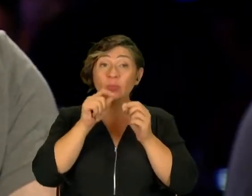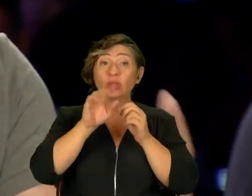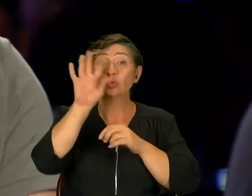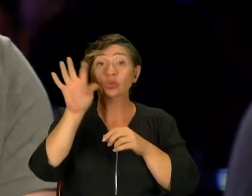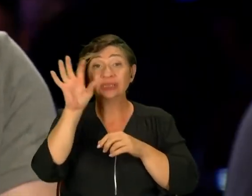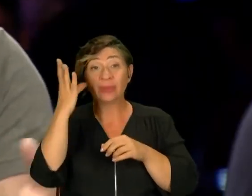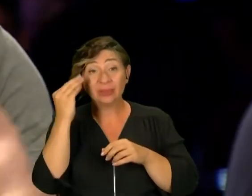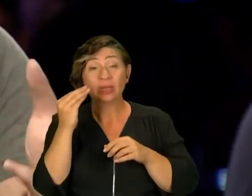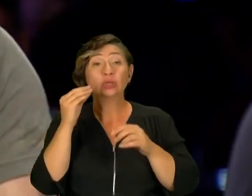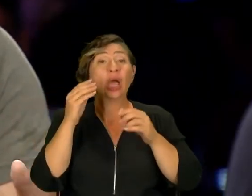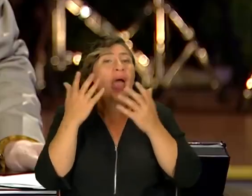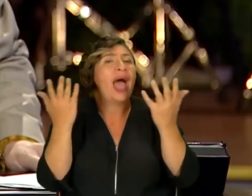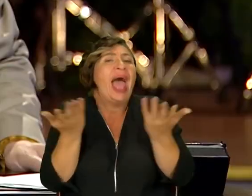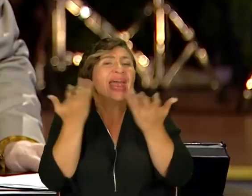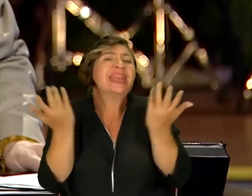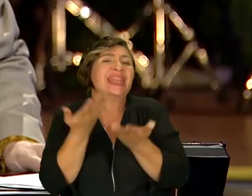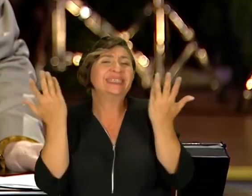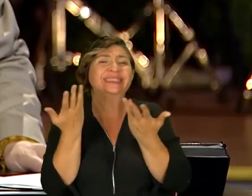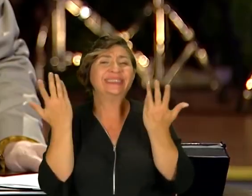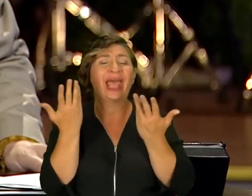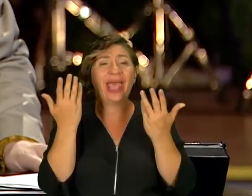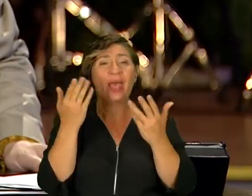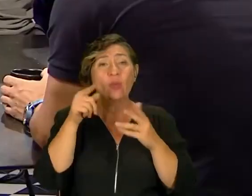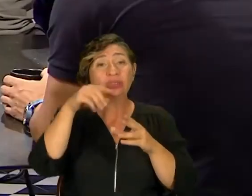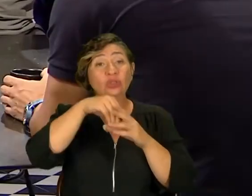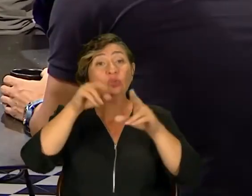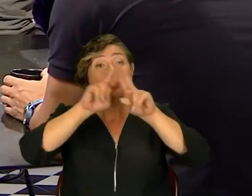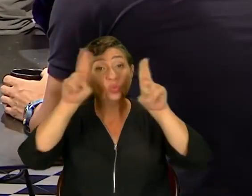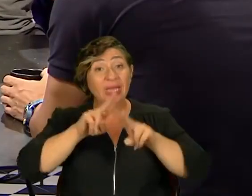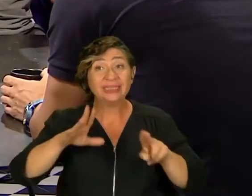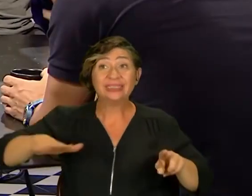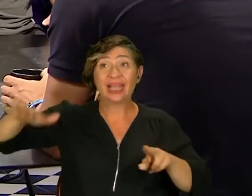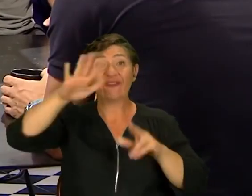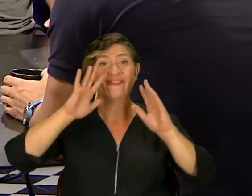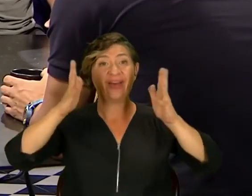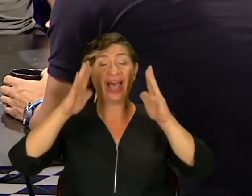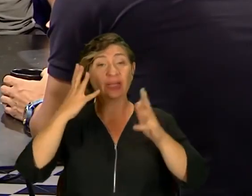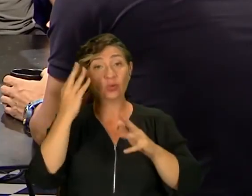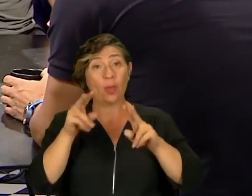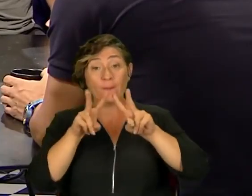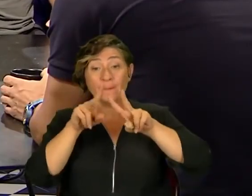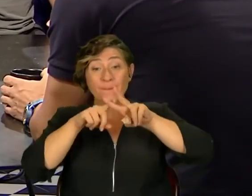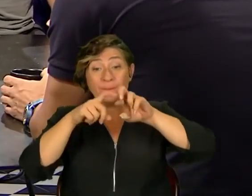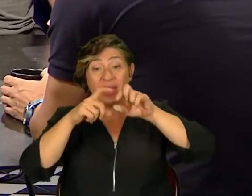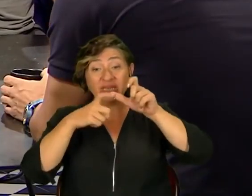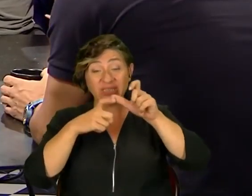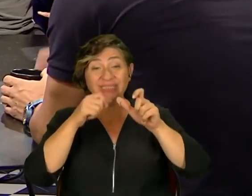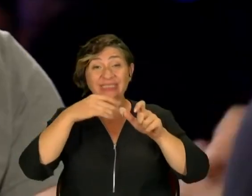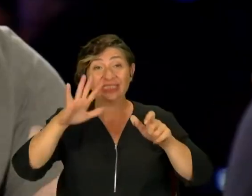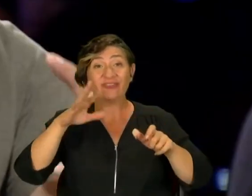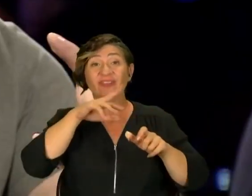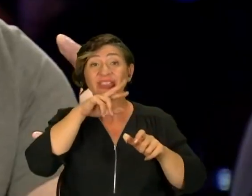turizm anlamında, sosyal faaliyete, her neyse bunun içerisinde uluslararası bir faaliyete dönüştü. Manş Denizi, Fransa, Londra